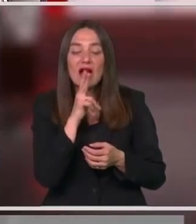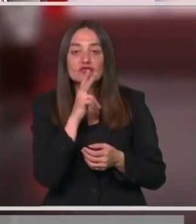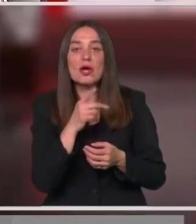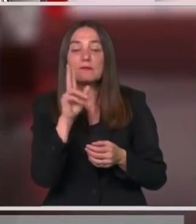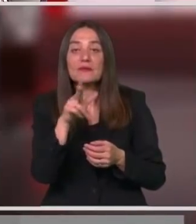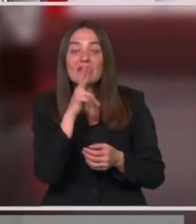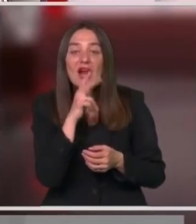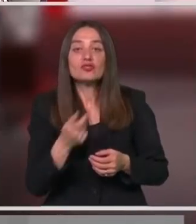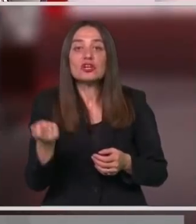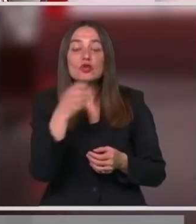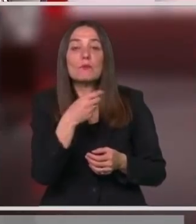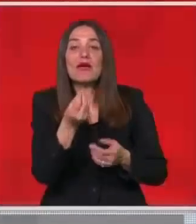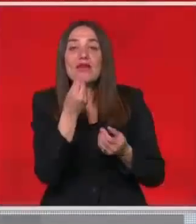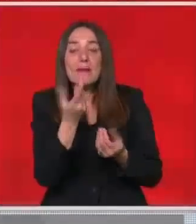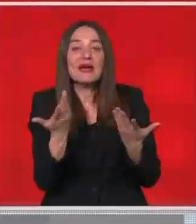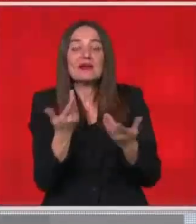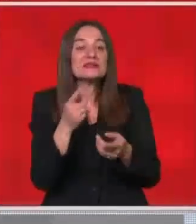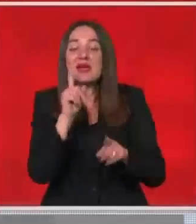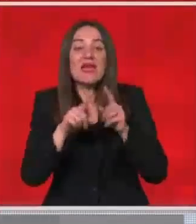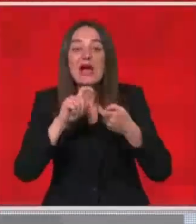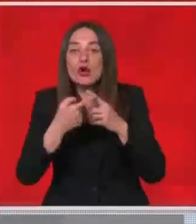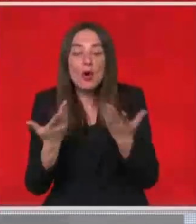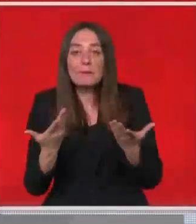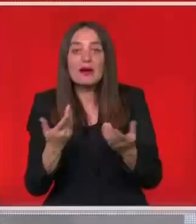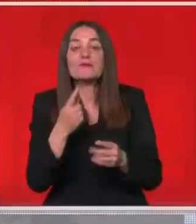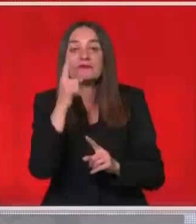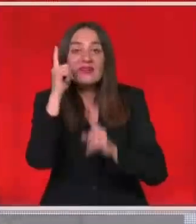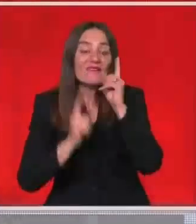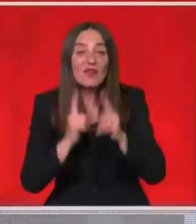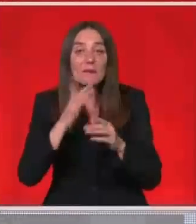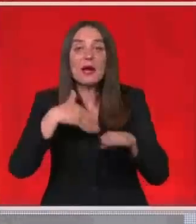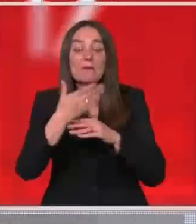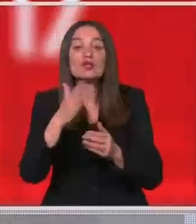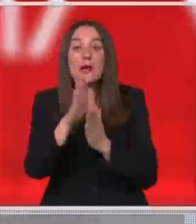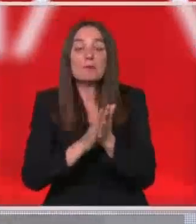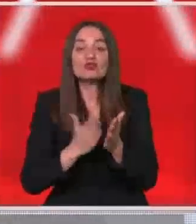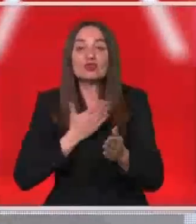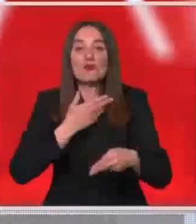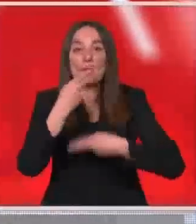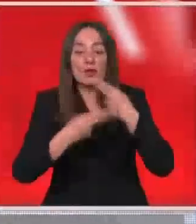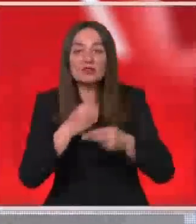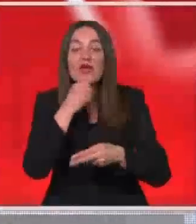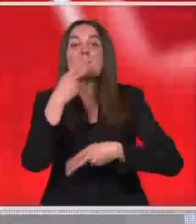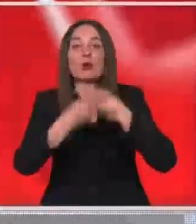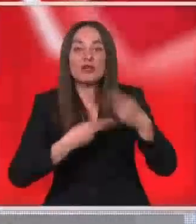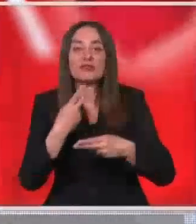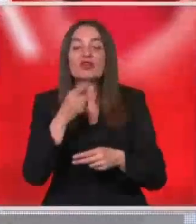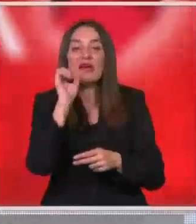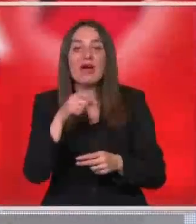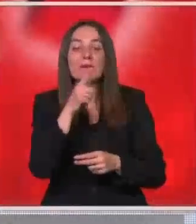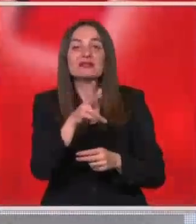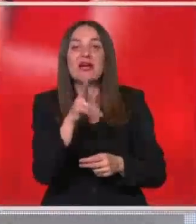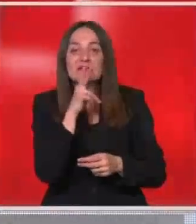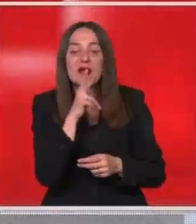da se kupe namirnice, da se kupi neka roba, jer onda fabrike kreću u svoju proizvodnju i proizvode da bi se